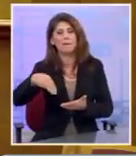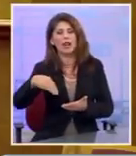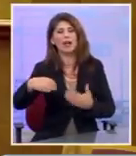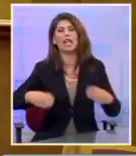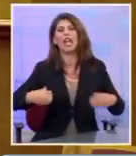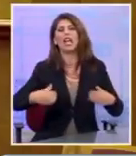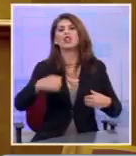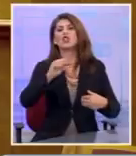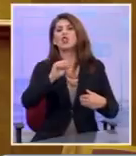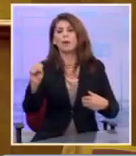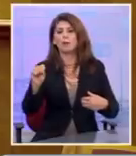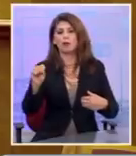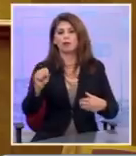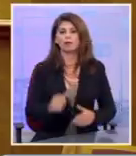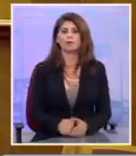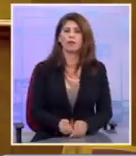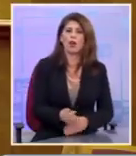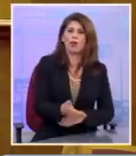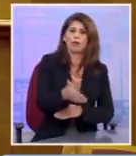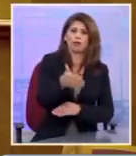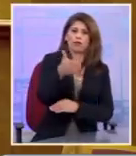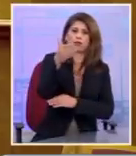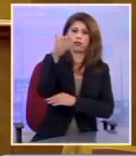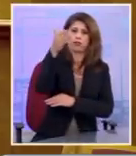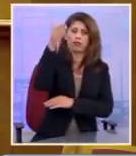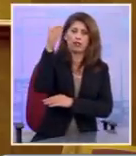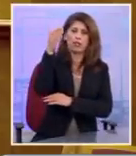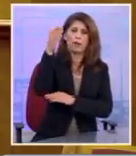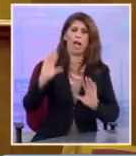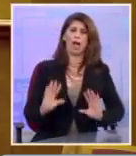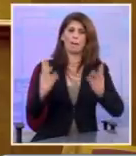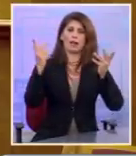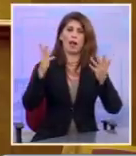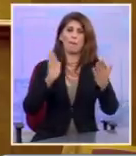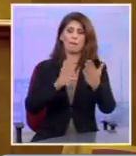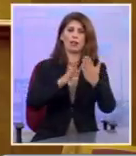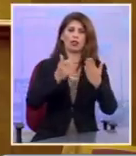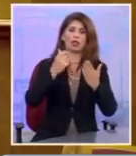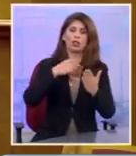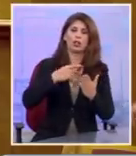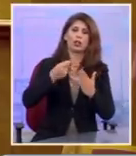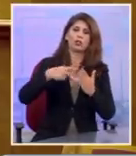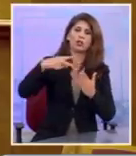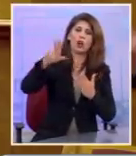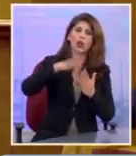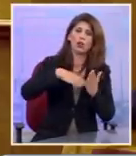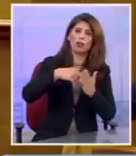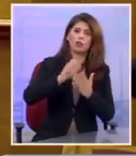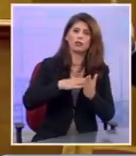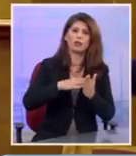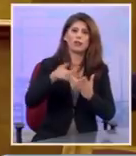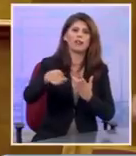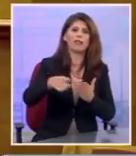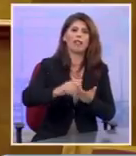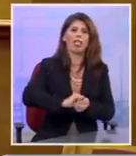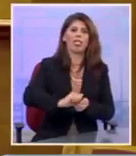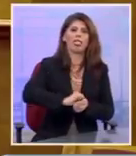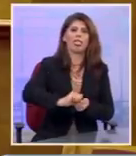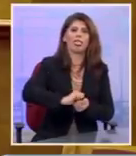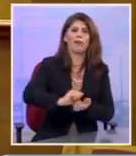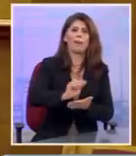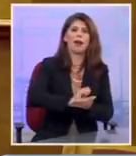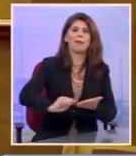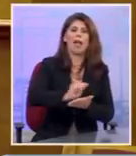Σόιμπλε. Σηκώσατε τη σημαία της Επανάστασης απέναντι στους τοκογλύφους και καταλήξατε ραντιέρες του διεθνούς